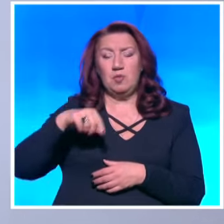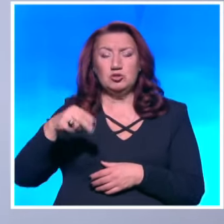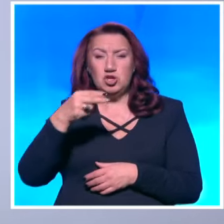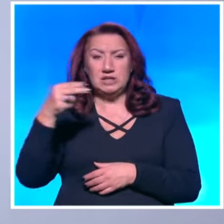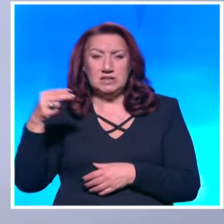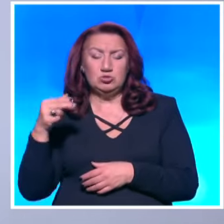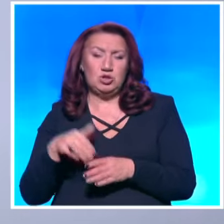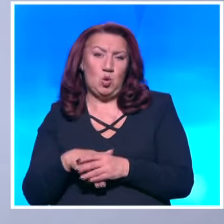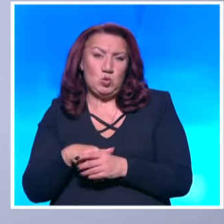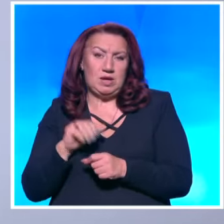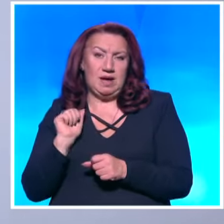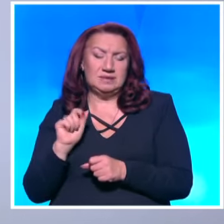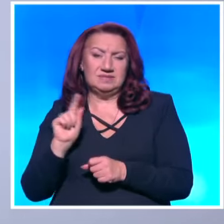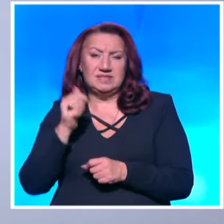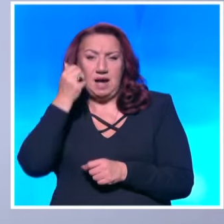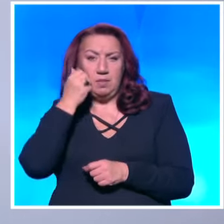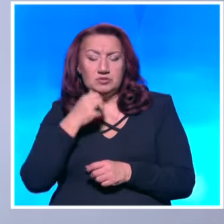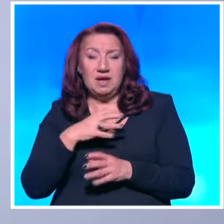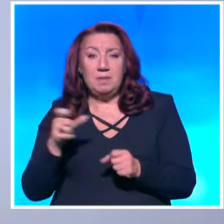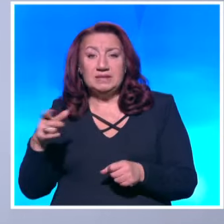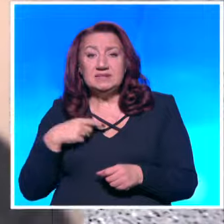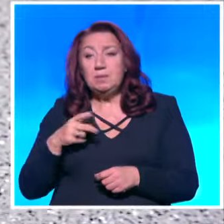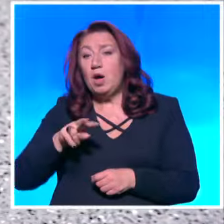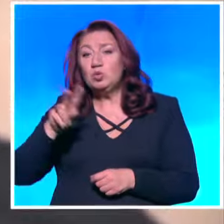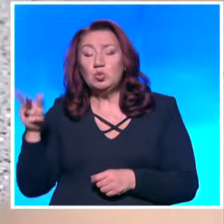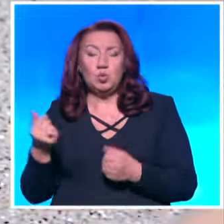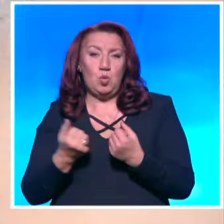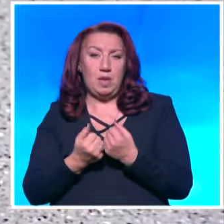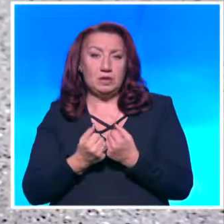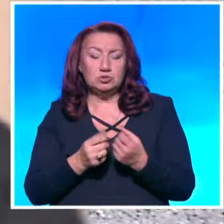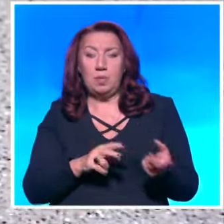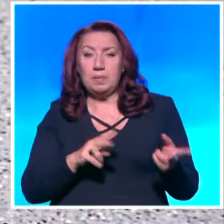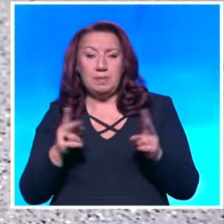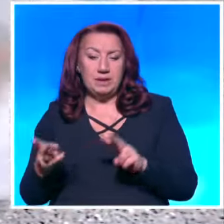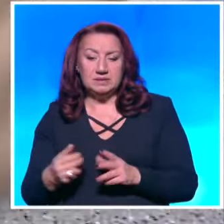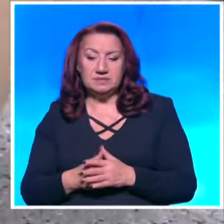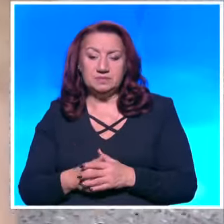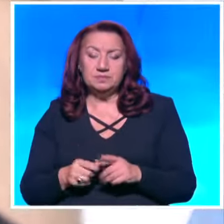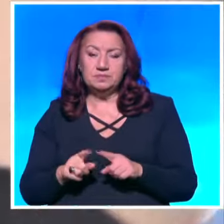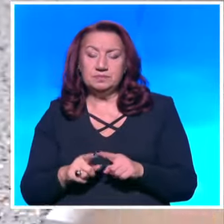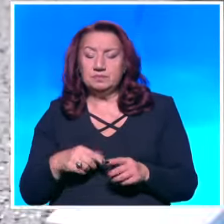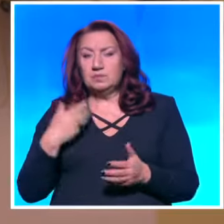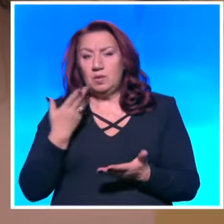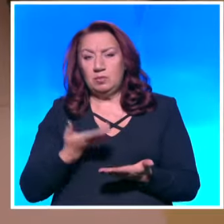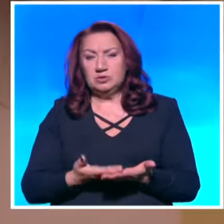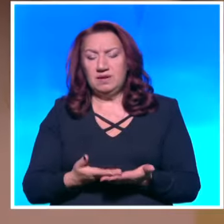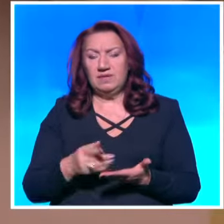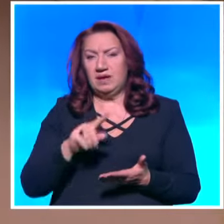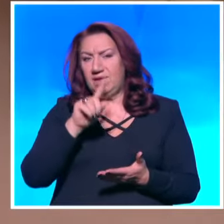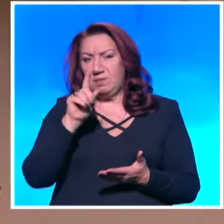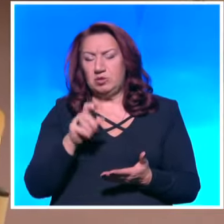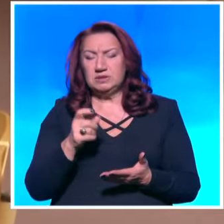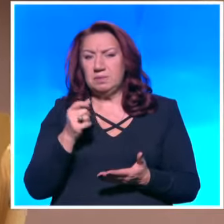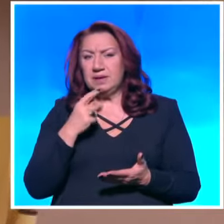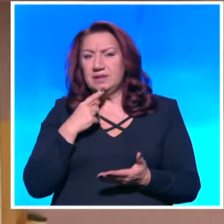сгради без да имат алтернатива къде да бъдат настанени и отново повдигнаха въпроса за парите които ще получат редица общини в